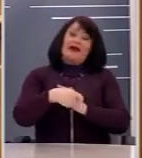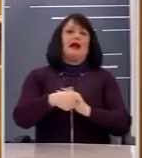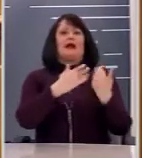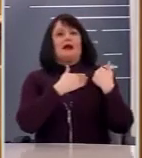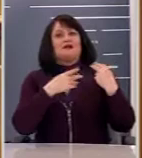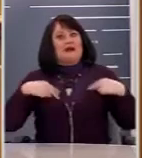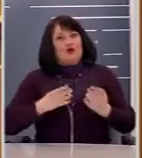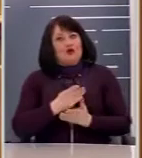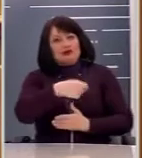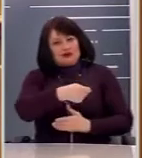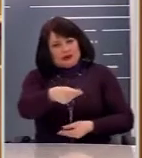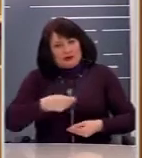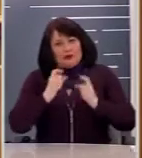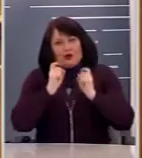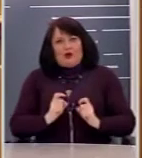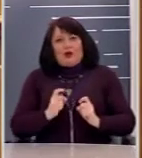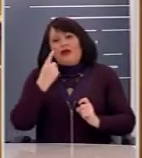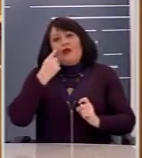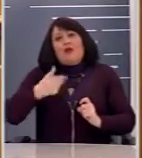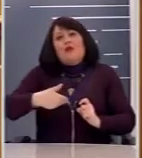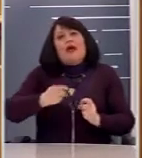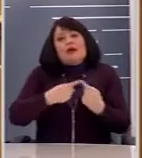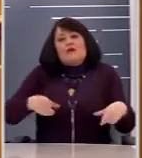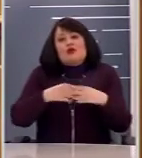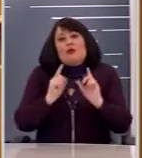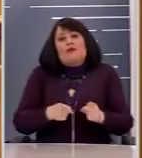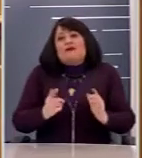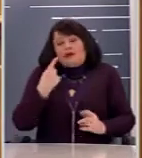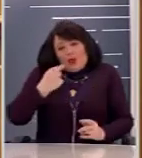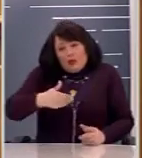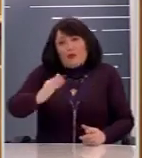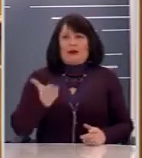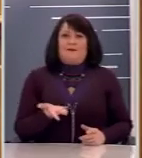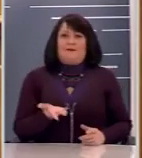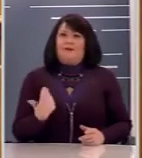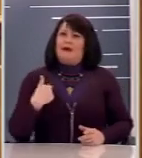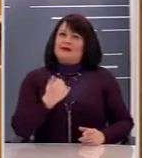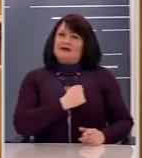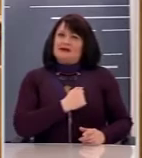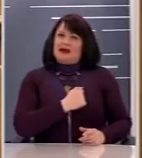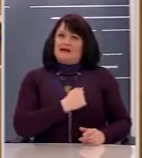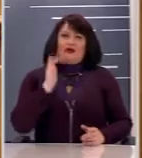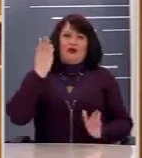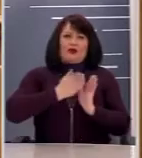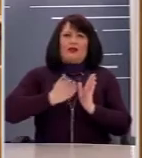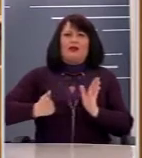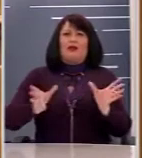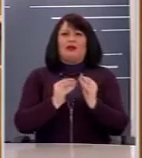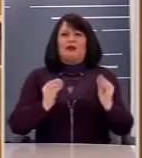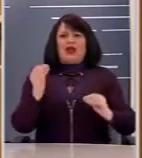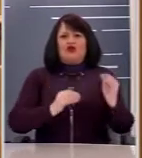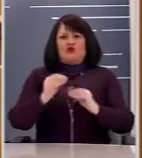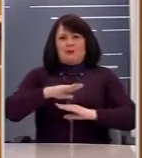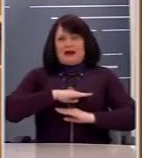υπουργός δικαιοσύνης. Άλλο τι θα αποφασίσει. Θα δούμε τι θα κάνει η Επιτροπή. Εγώ έχω τη γνώμη ότι η δικογραφία και τα εξοπλιστικά, και το ξέρει ο κ.